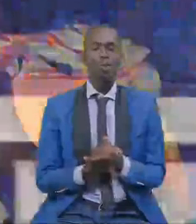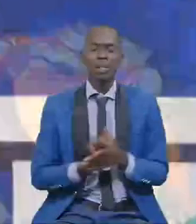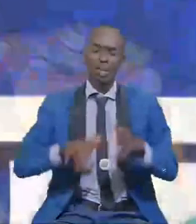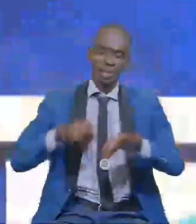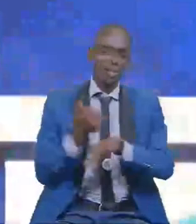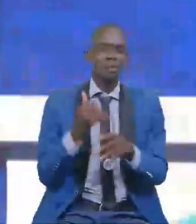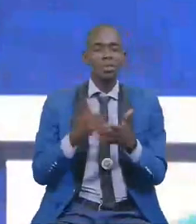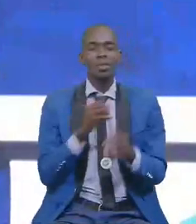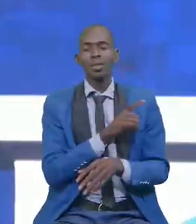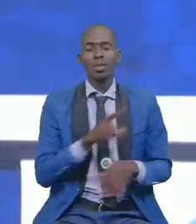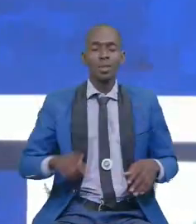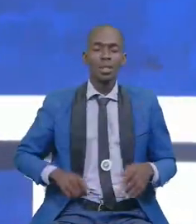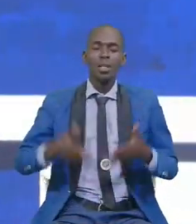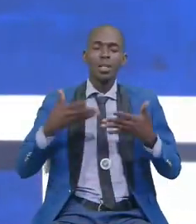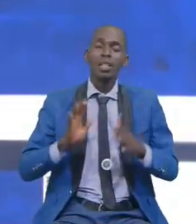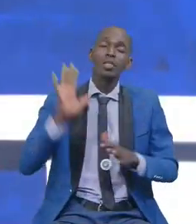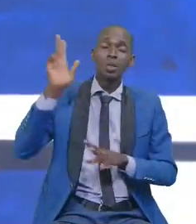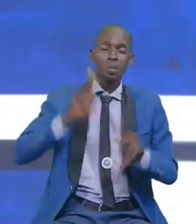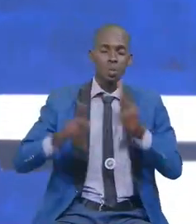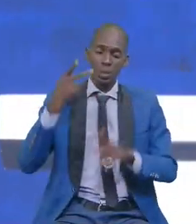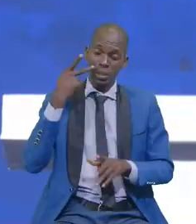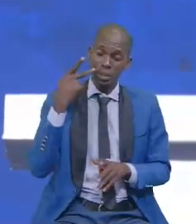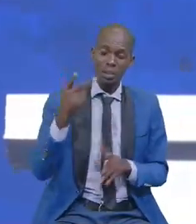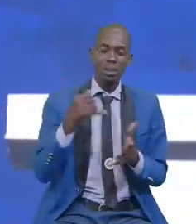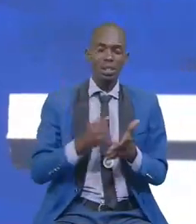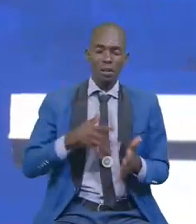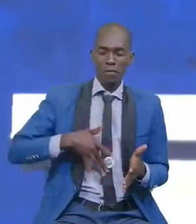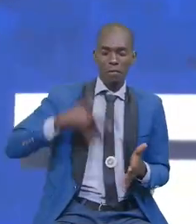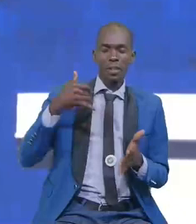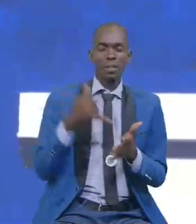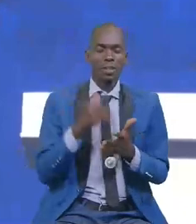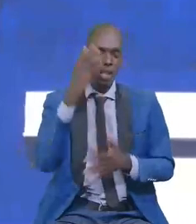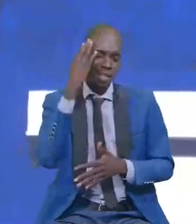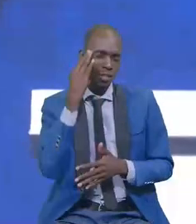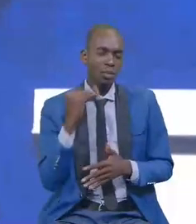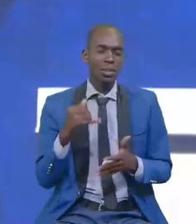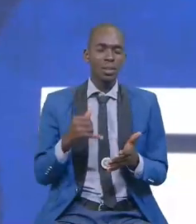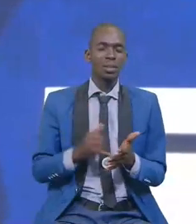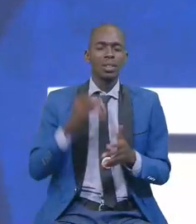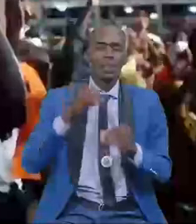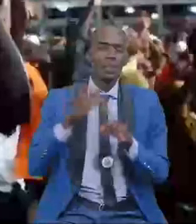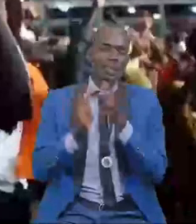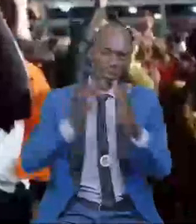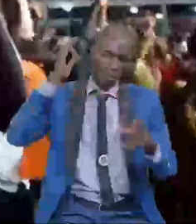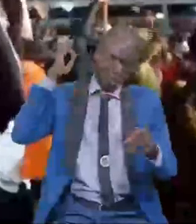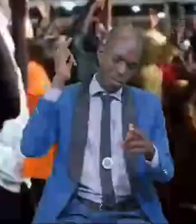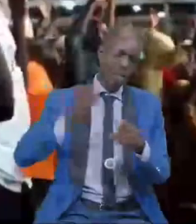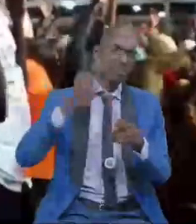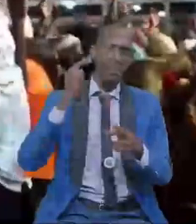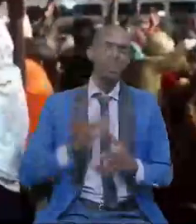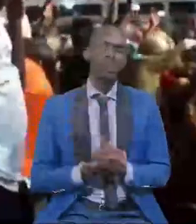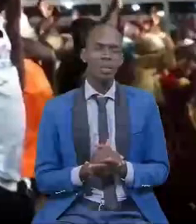Confirme-le. Que ton peuple le voit, le ressente et l'expérimente au nom de